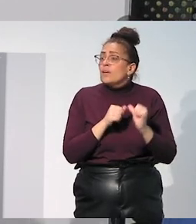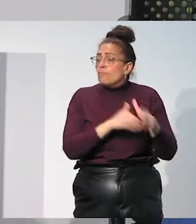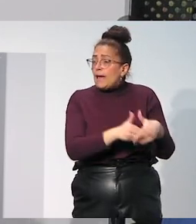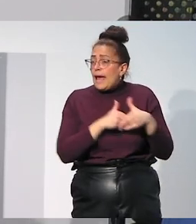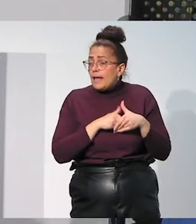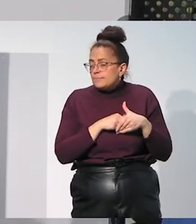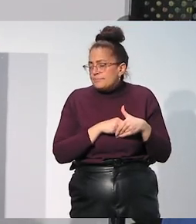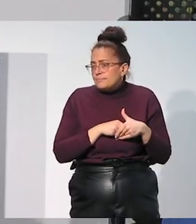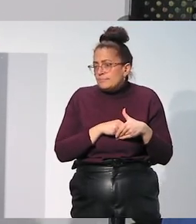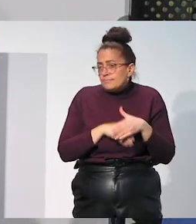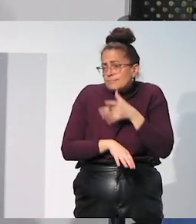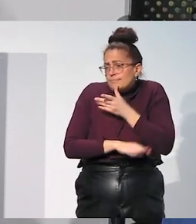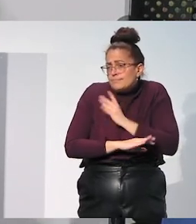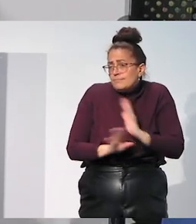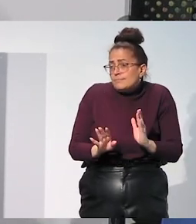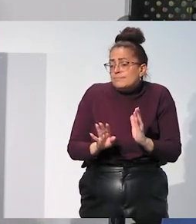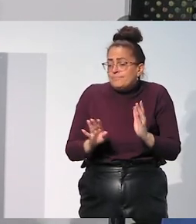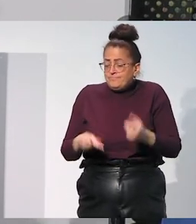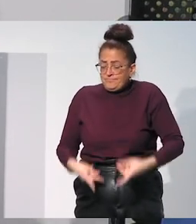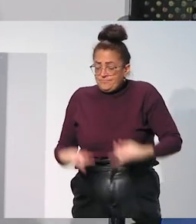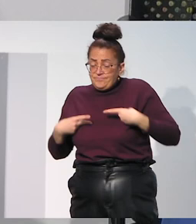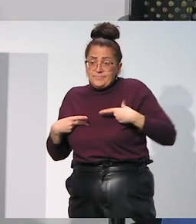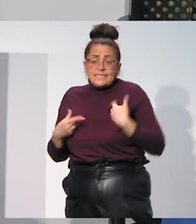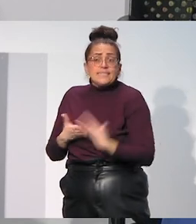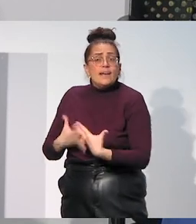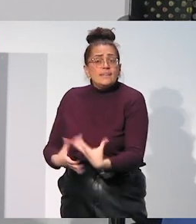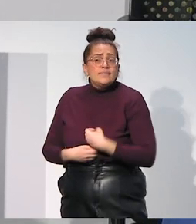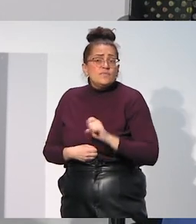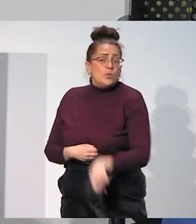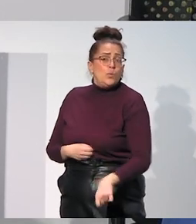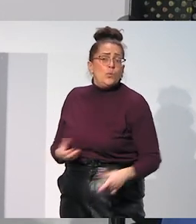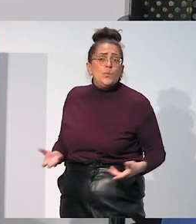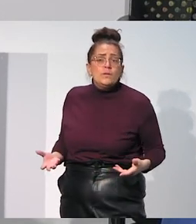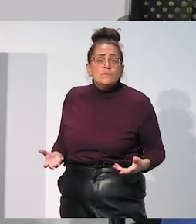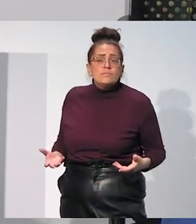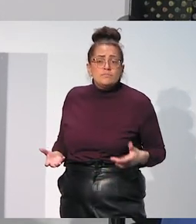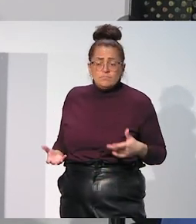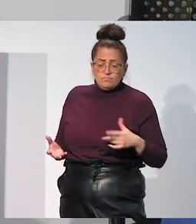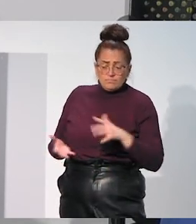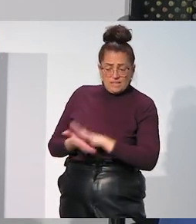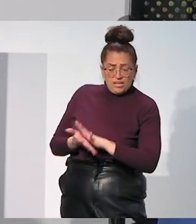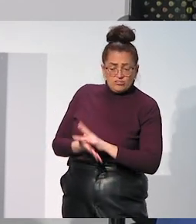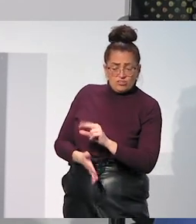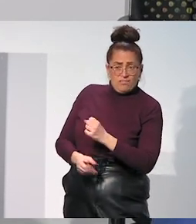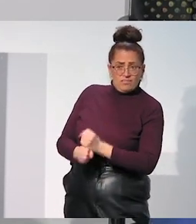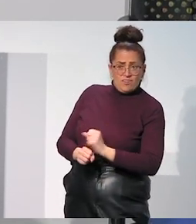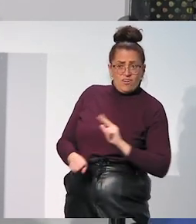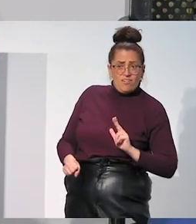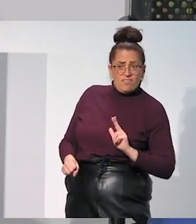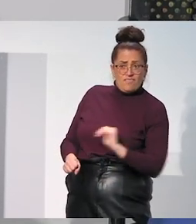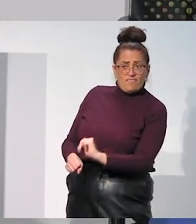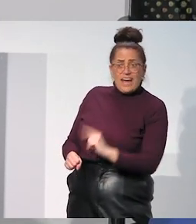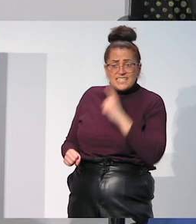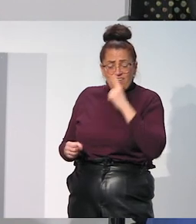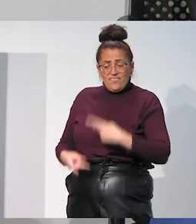elle. Elle a fait sa vie comme ça. Elle va avoir 30 ans et sa vie est un